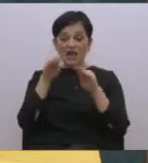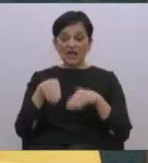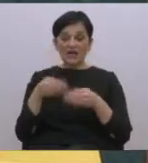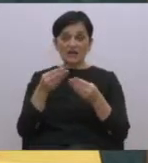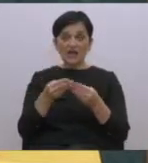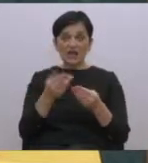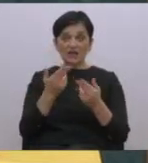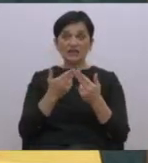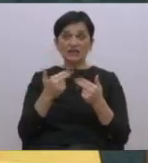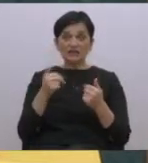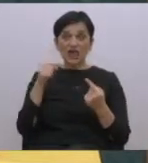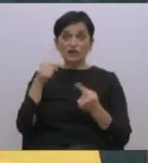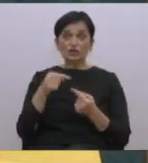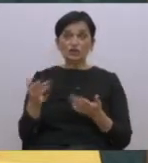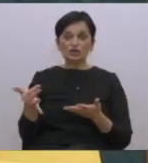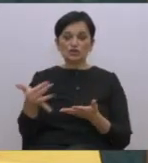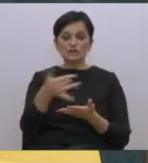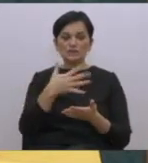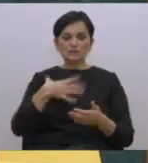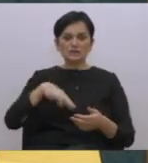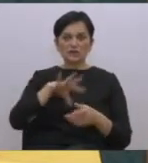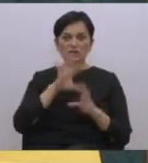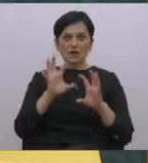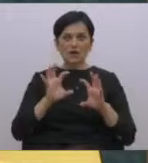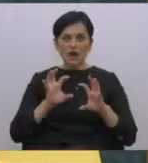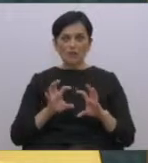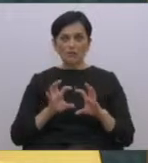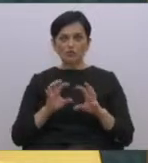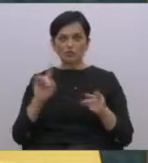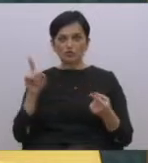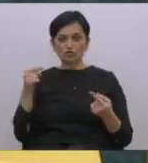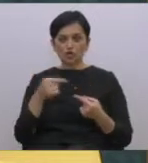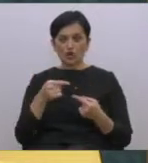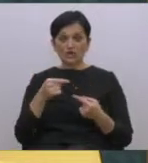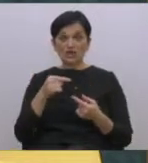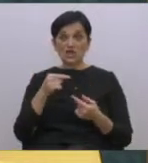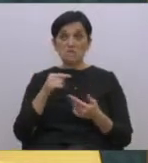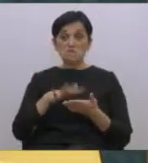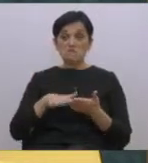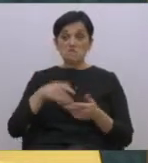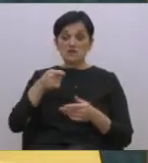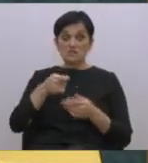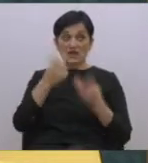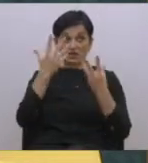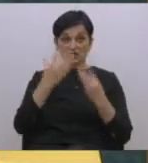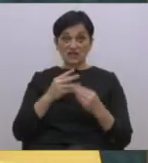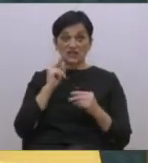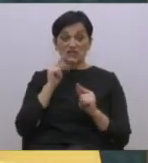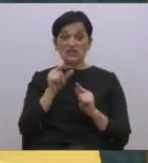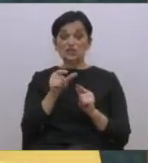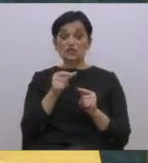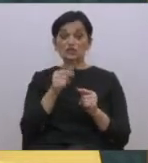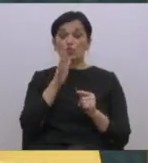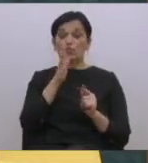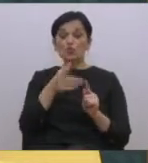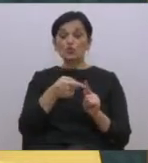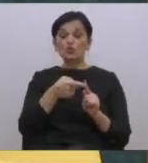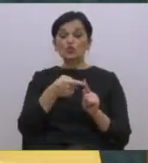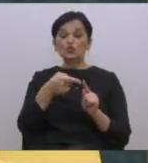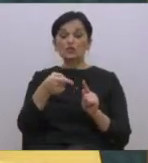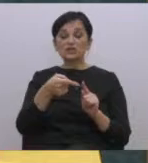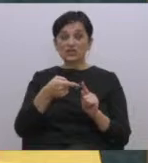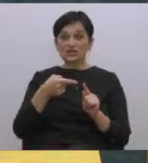შესაბამისი გადასახადი მოსაკრებელი საქართველოს კანონმდებლობის შესაბამისად მიმართვის დღისთვის და ამ თარიღამდე უკანასკნელი 5 წლის